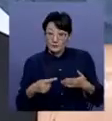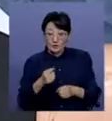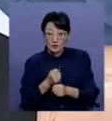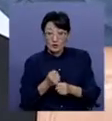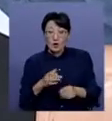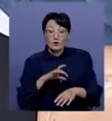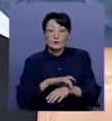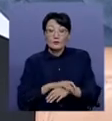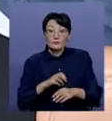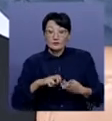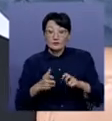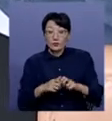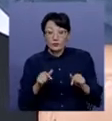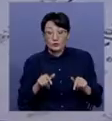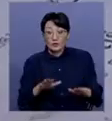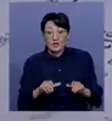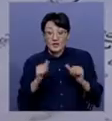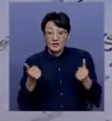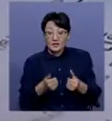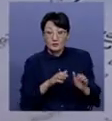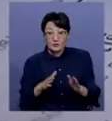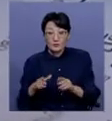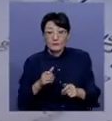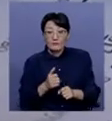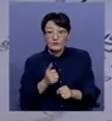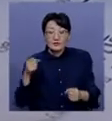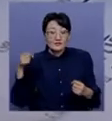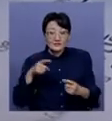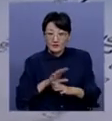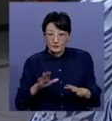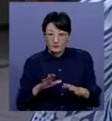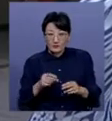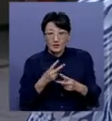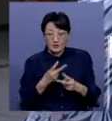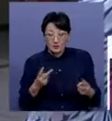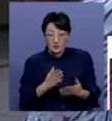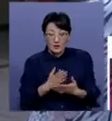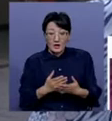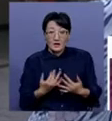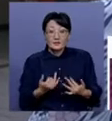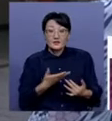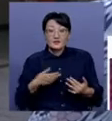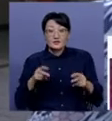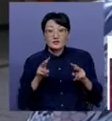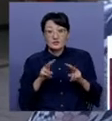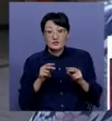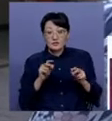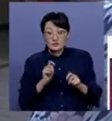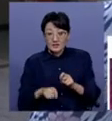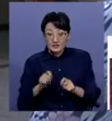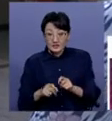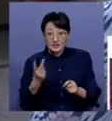Мұнда анықталған олқылықтар бұл орынның карантин талаптарына мүлде сай келмейтінін байқатты. Біз қазір тексерген мына екі қоғамдық тамақтандыру